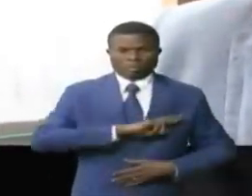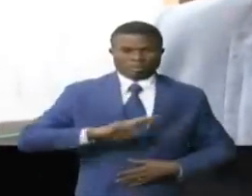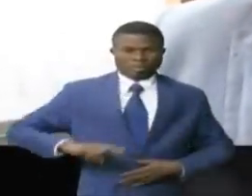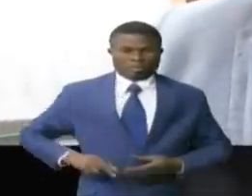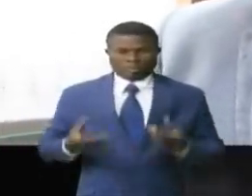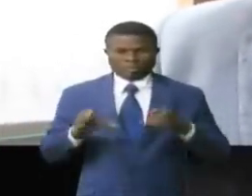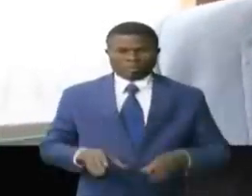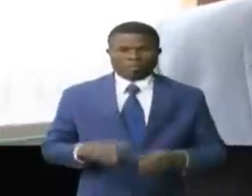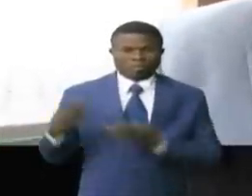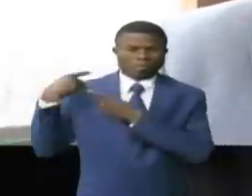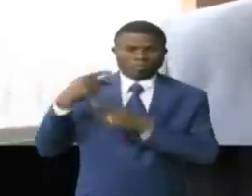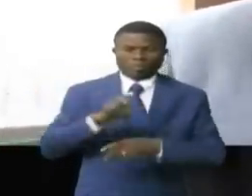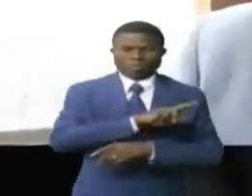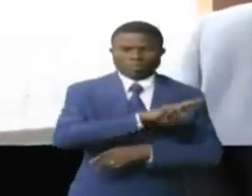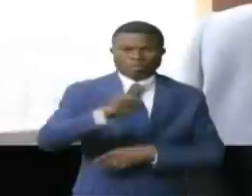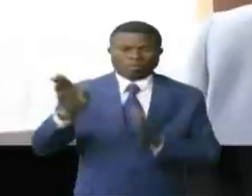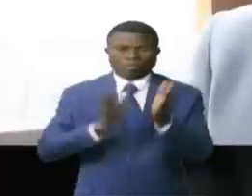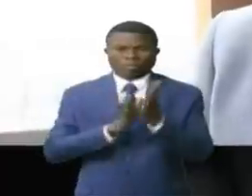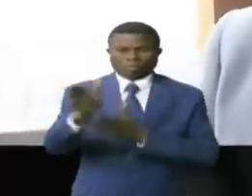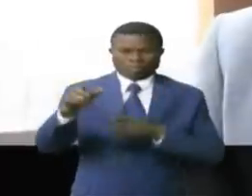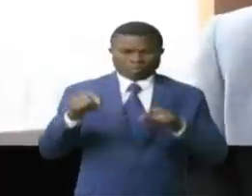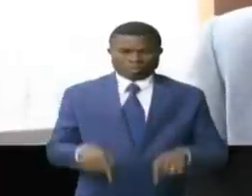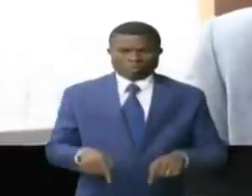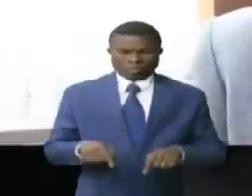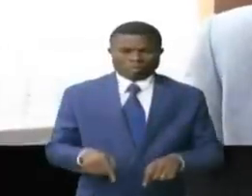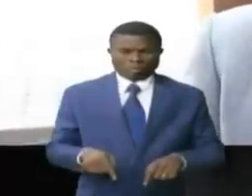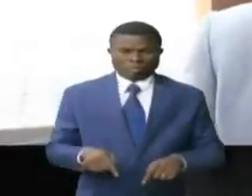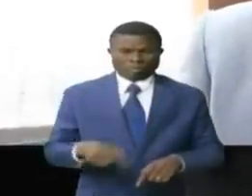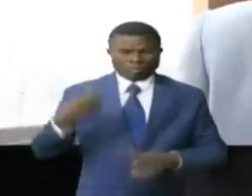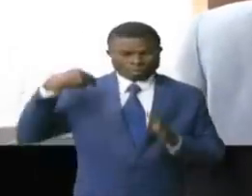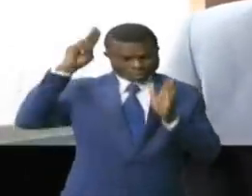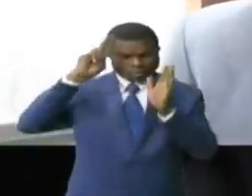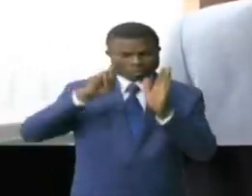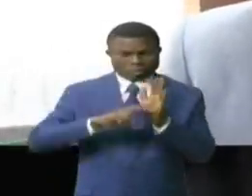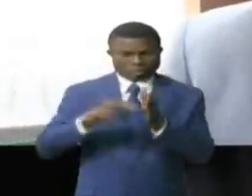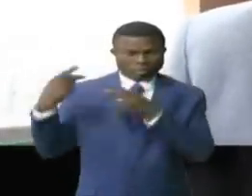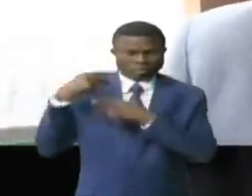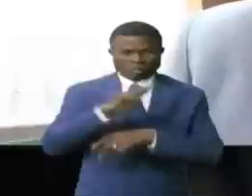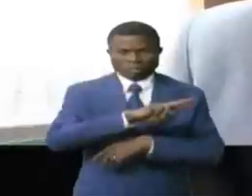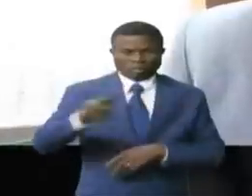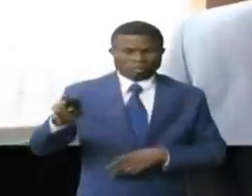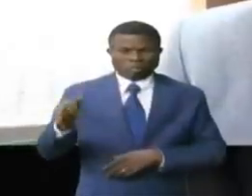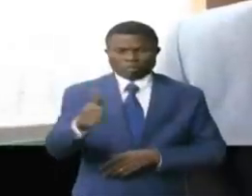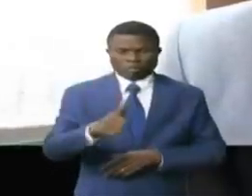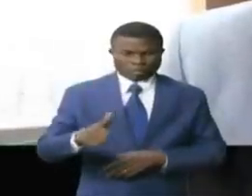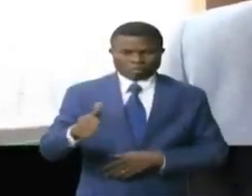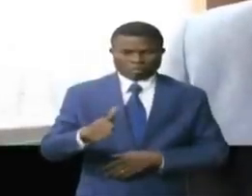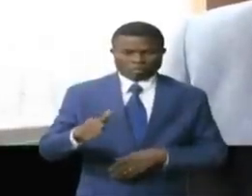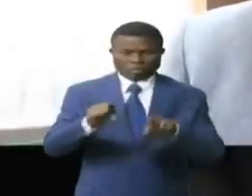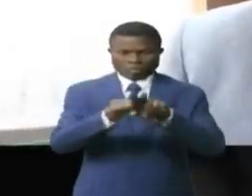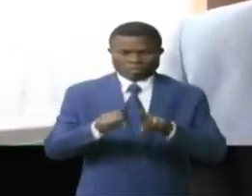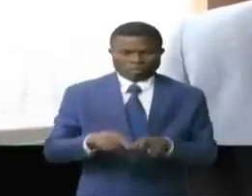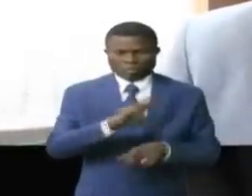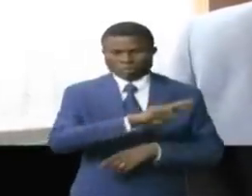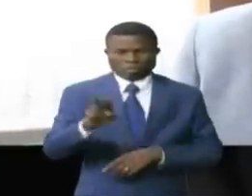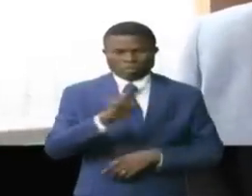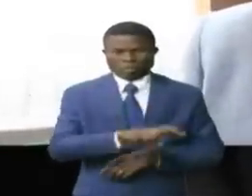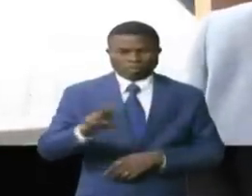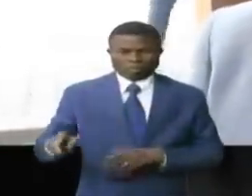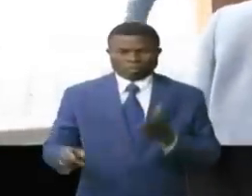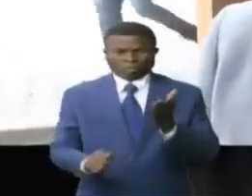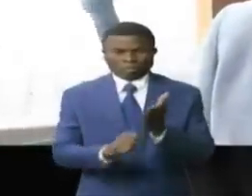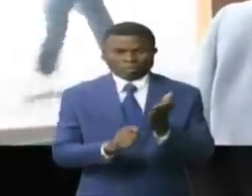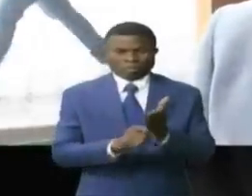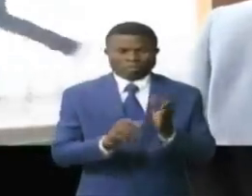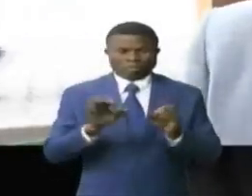depuis 2015. Aujourd'hui, le gouvernement, depuis 2021 et 2022, il y a une stratégie